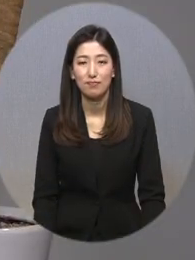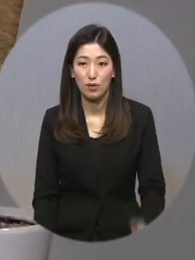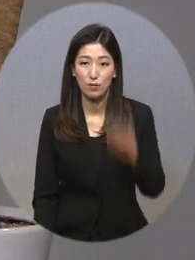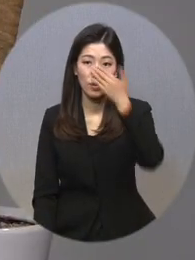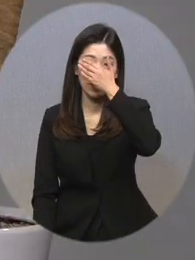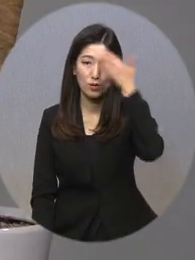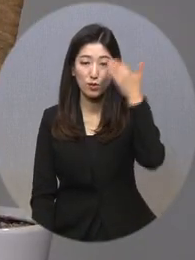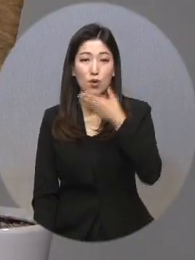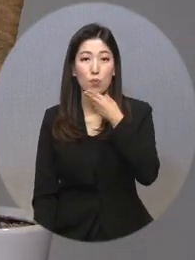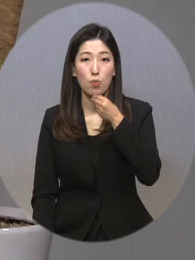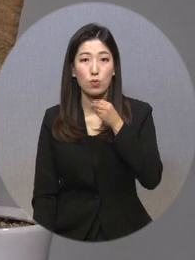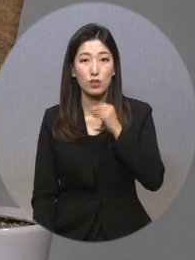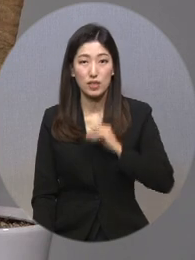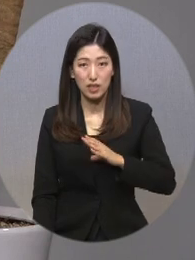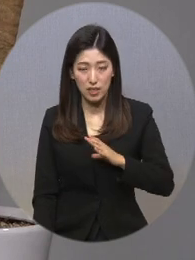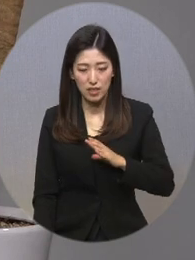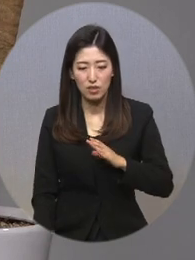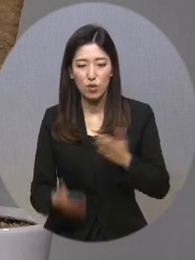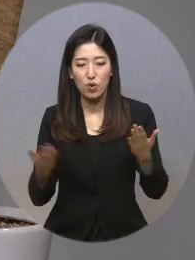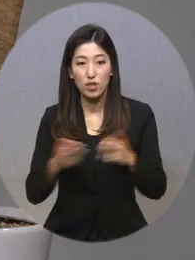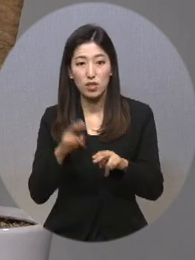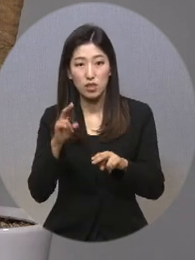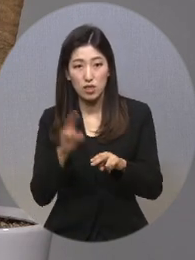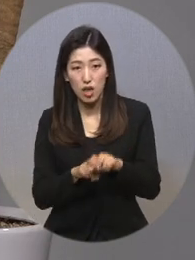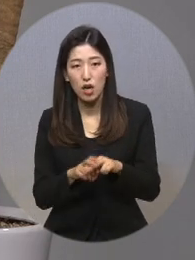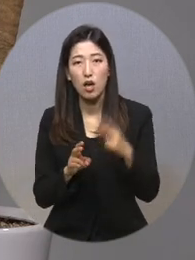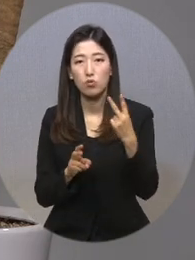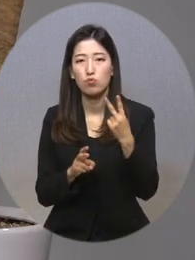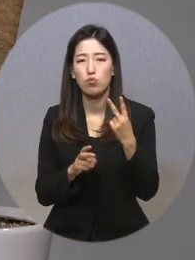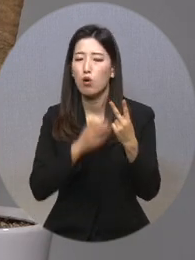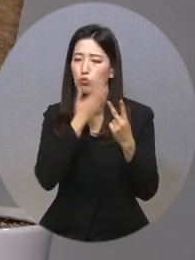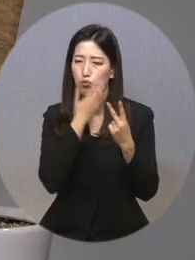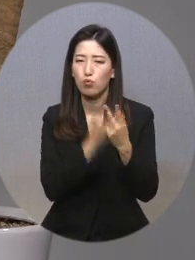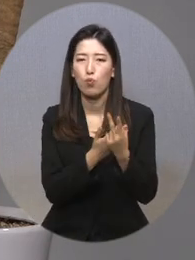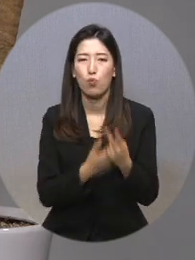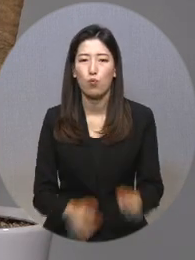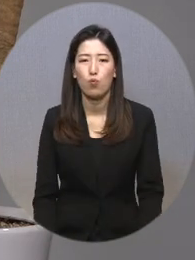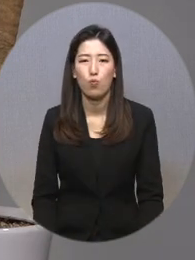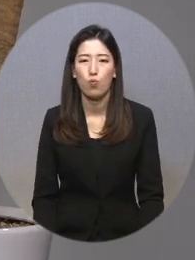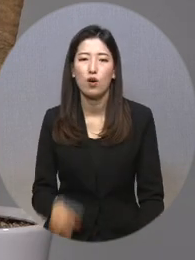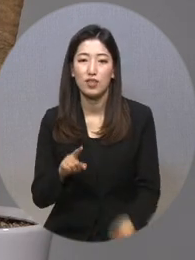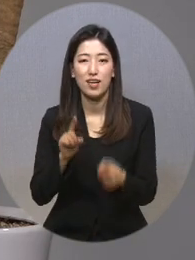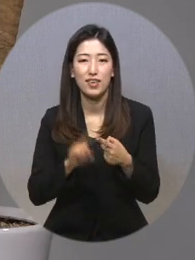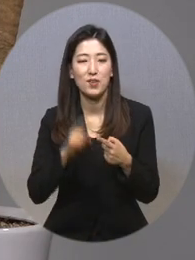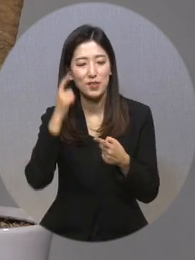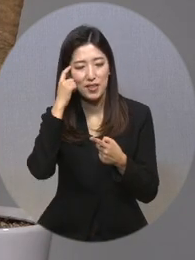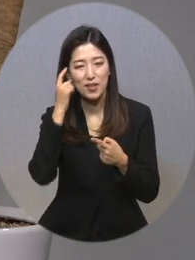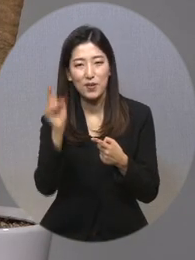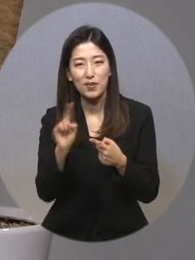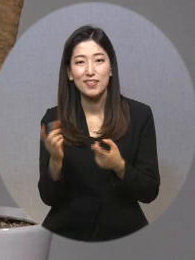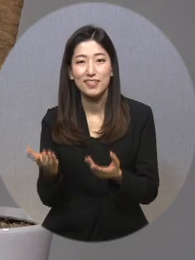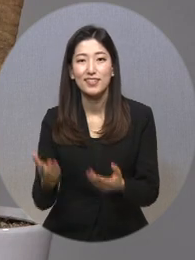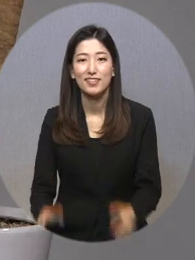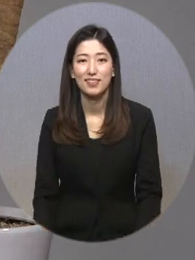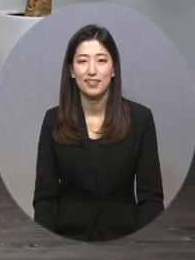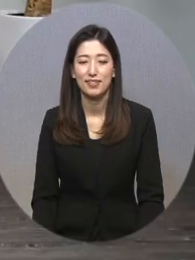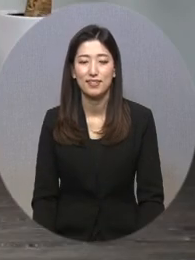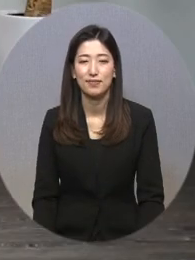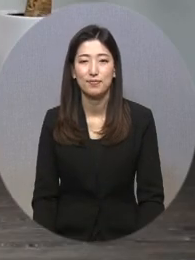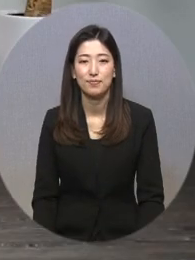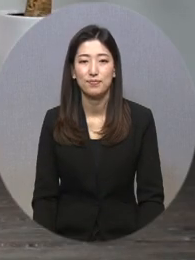일자리 등이 이제 매우 중요한 요즘 사회적인 이슈인데요. 이 부분은 어떻게 생각하세요, 대표님?